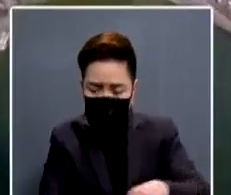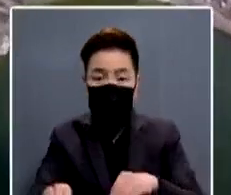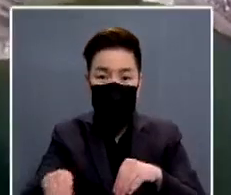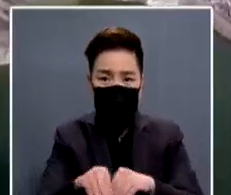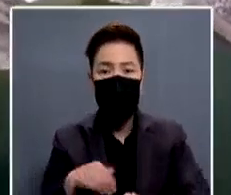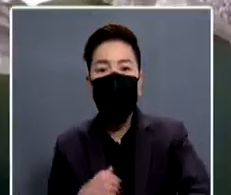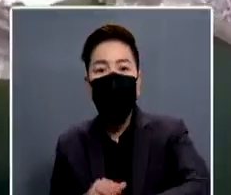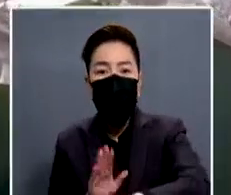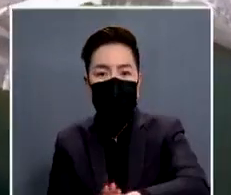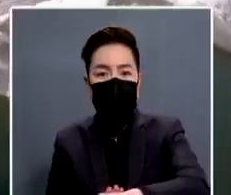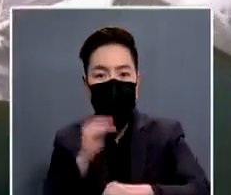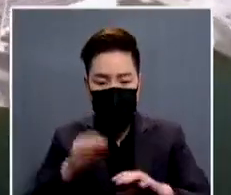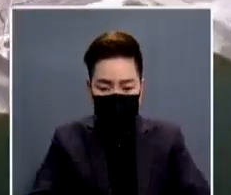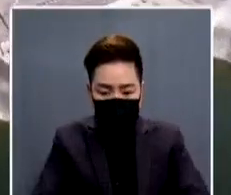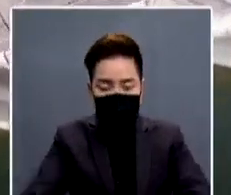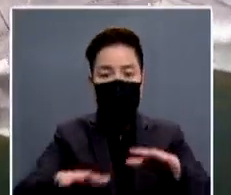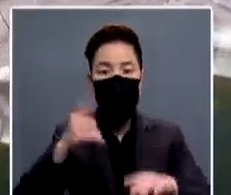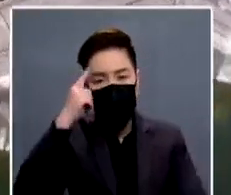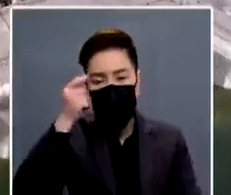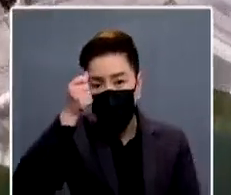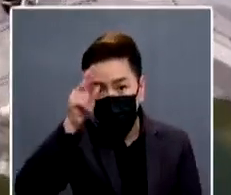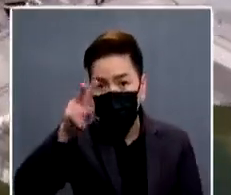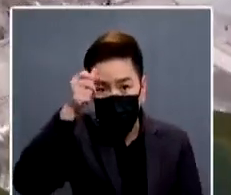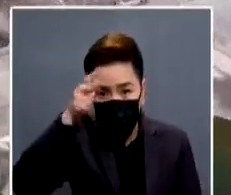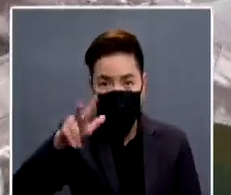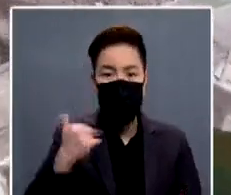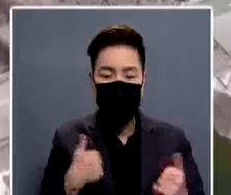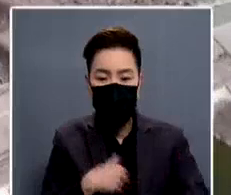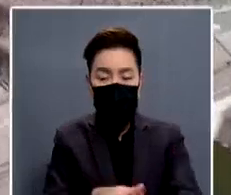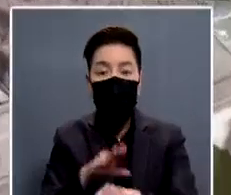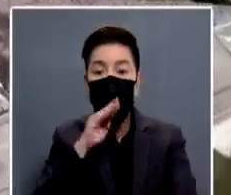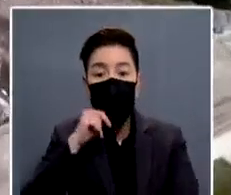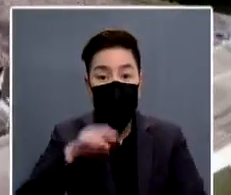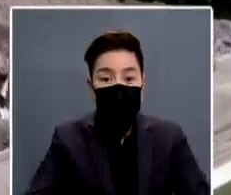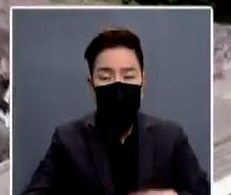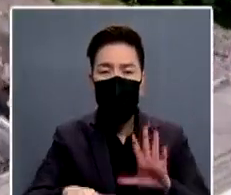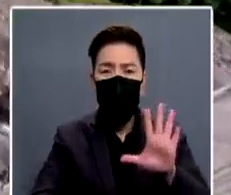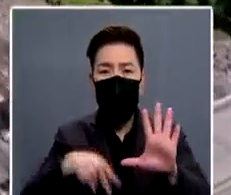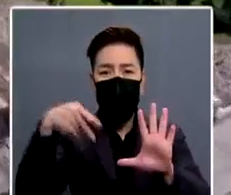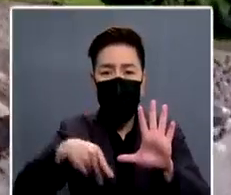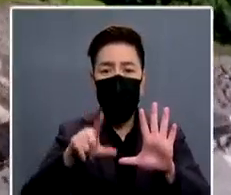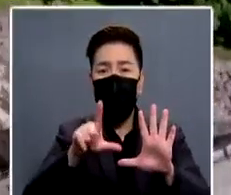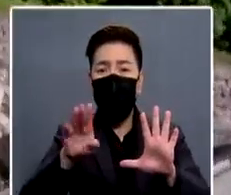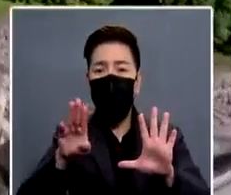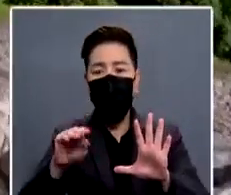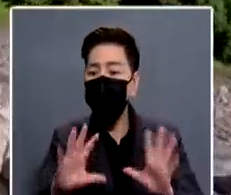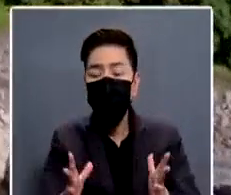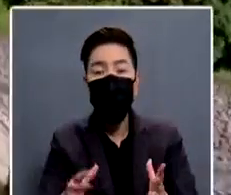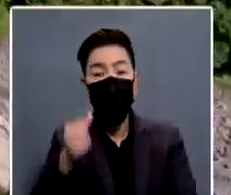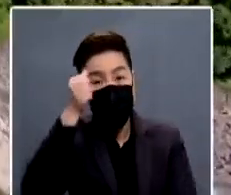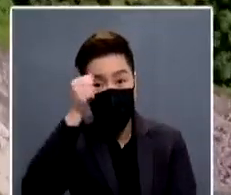มันก็มีความเสี่ยงว่าน้ำจะสูงขึ้นมาได้ใน 2-3 วันนี้ถ้าไม่สูงเกิน 5,000 ลูกบาศก์เมตรภายใน7วันสถานการณ์